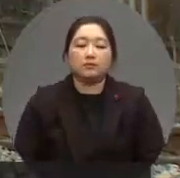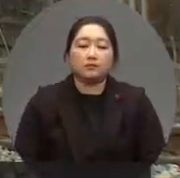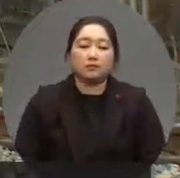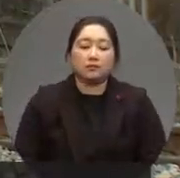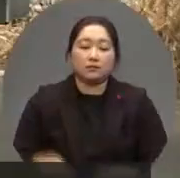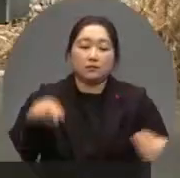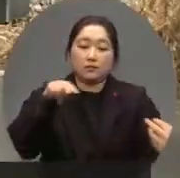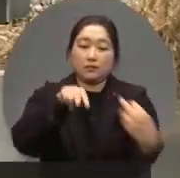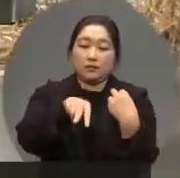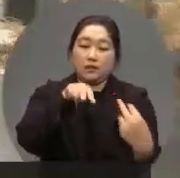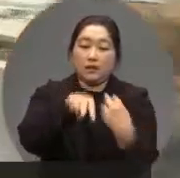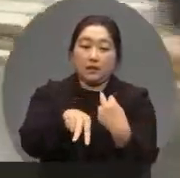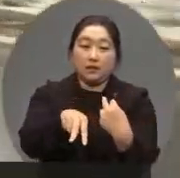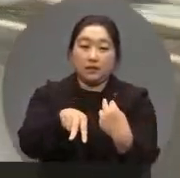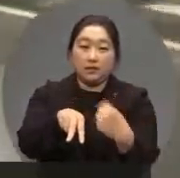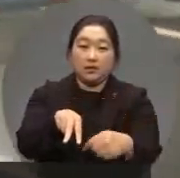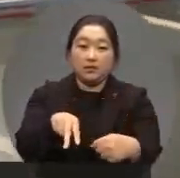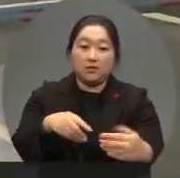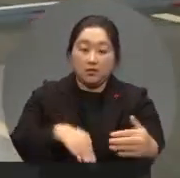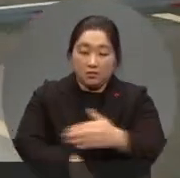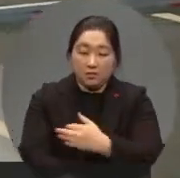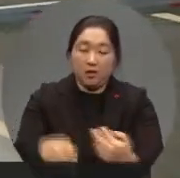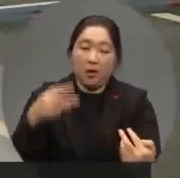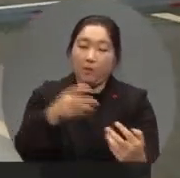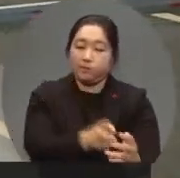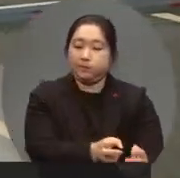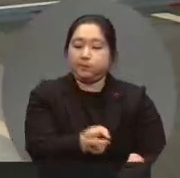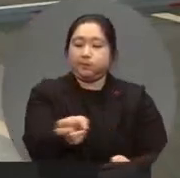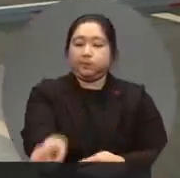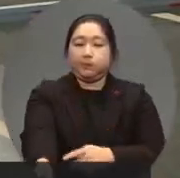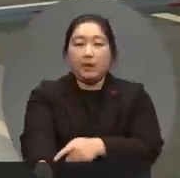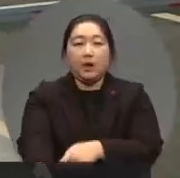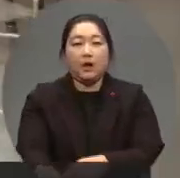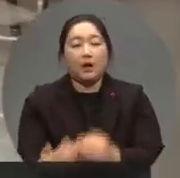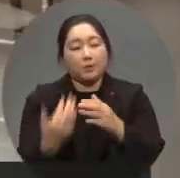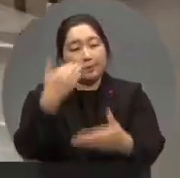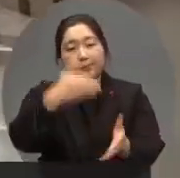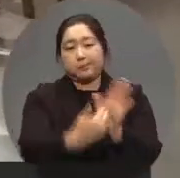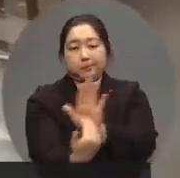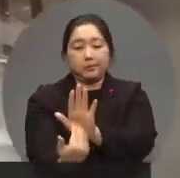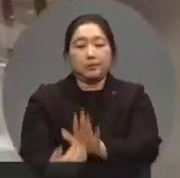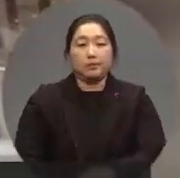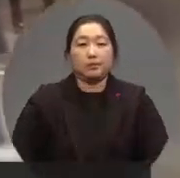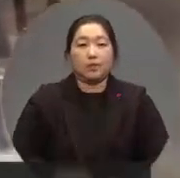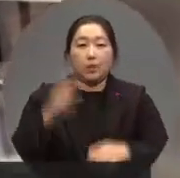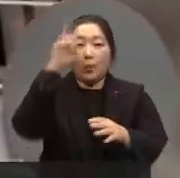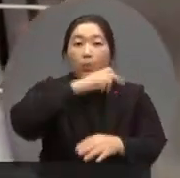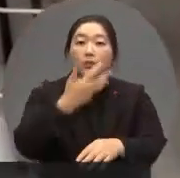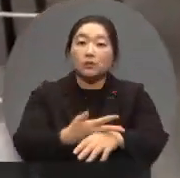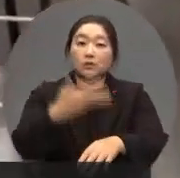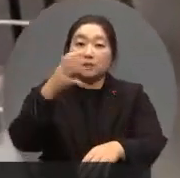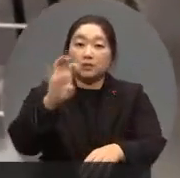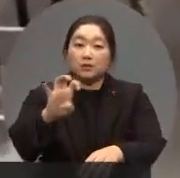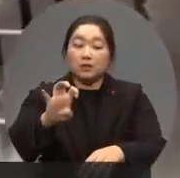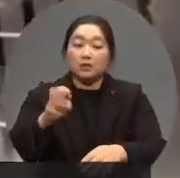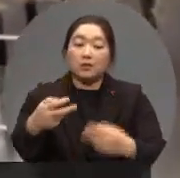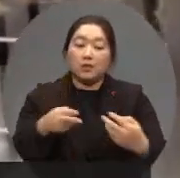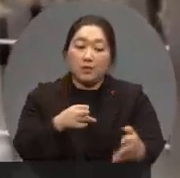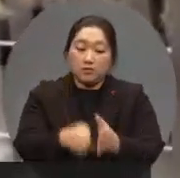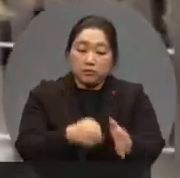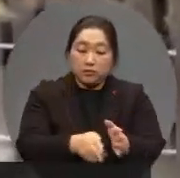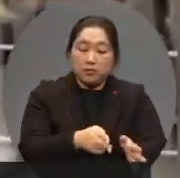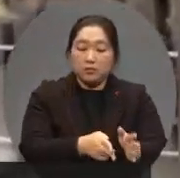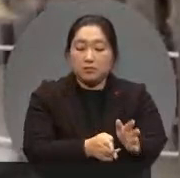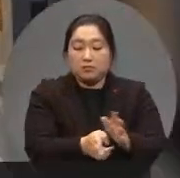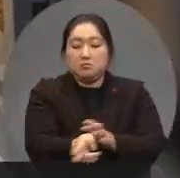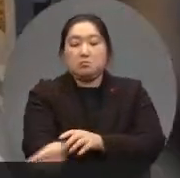왕복 2차로 지하차도가 열차로 완전히 막혔습니다 오늘 오전 8시 40분 쯤 철로에서 열차 여덟